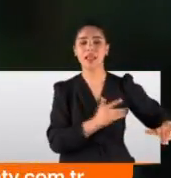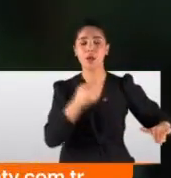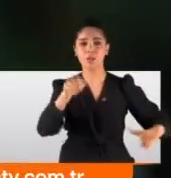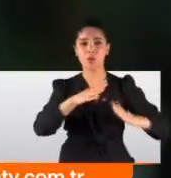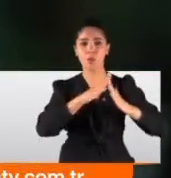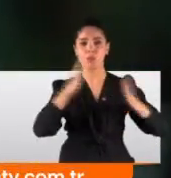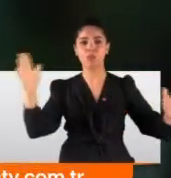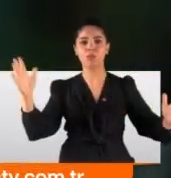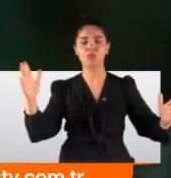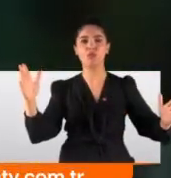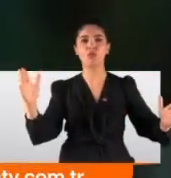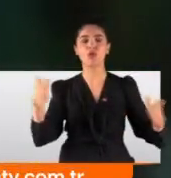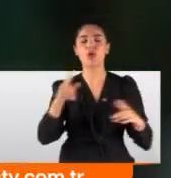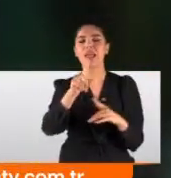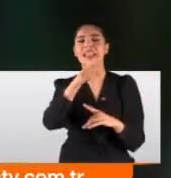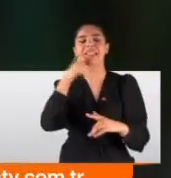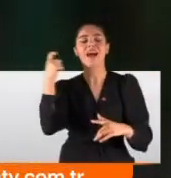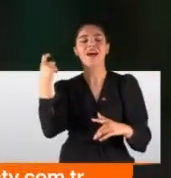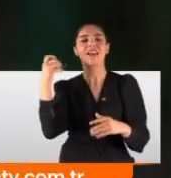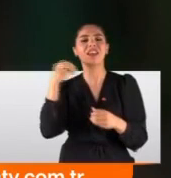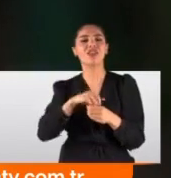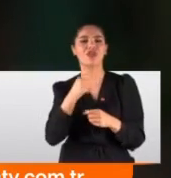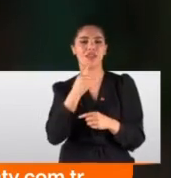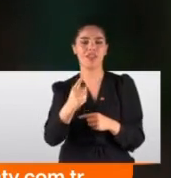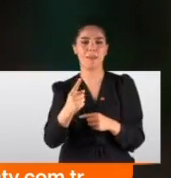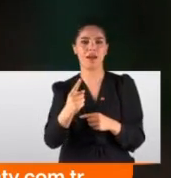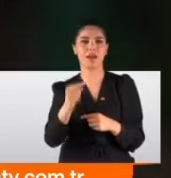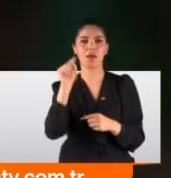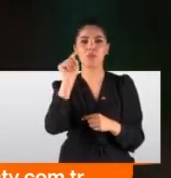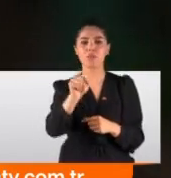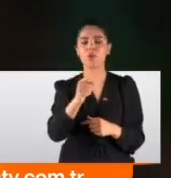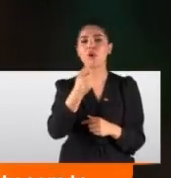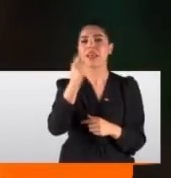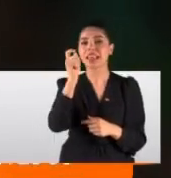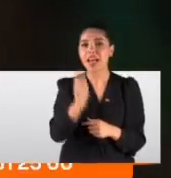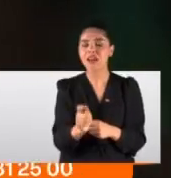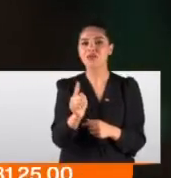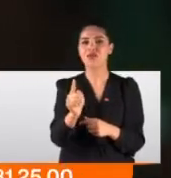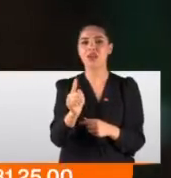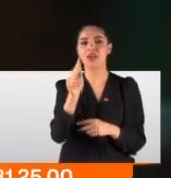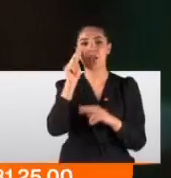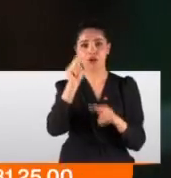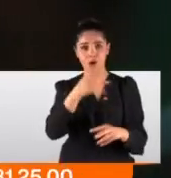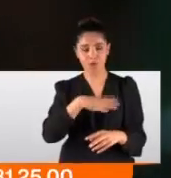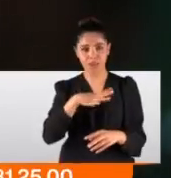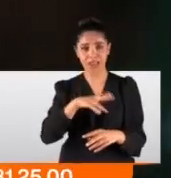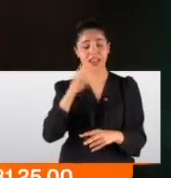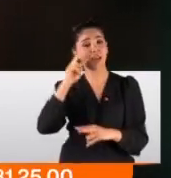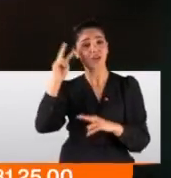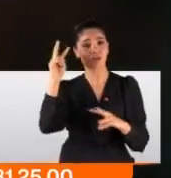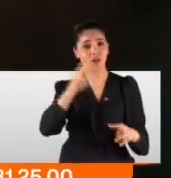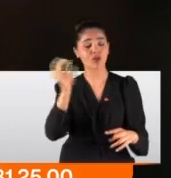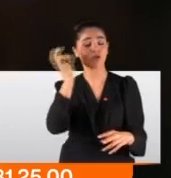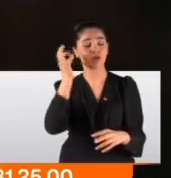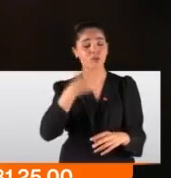büyük vizyonun da sembolüdür. Tabii her husus gibi bu gerçekte görmek isteyen gözler,